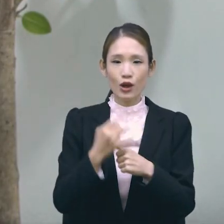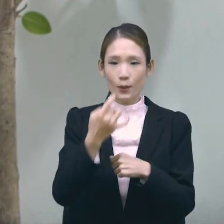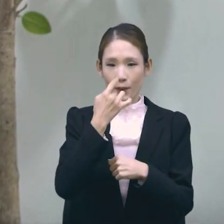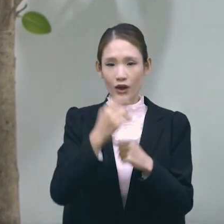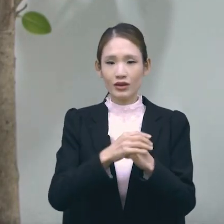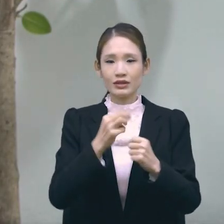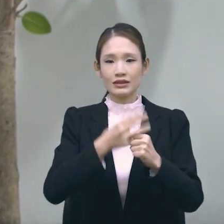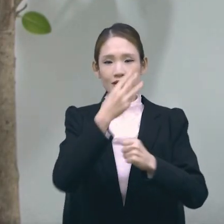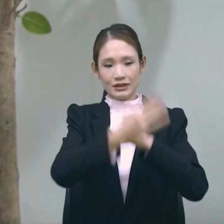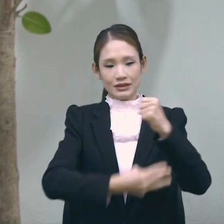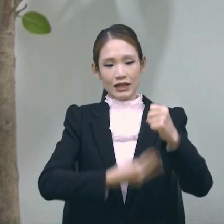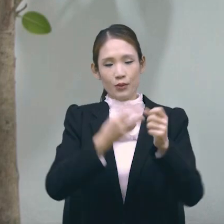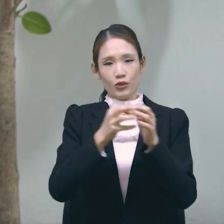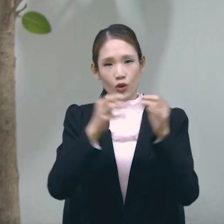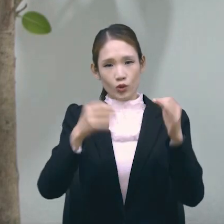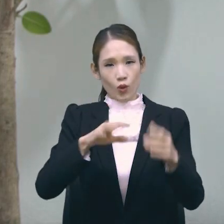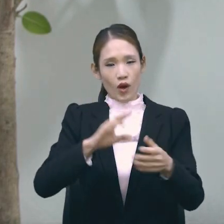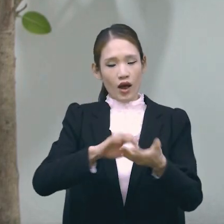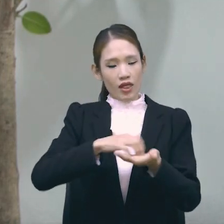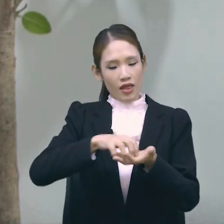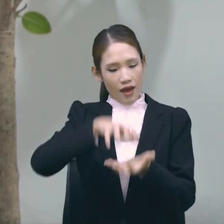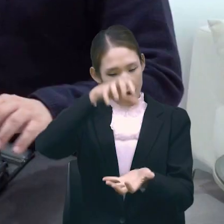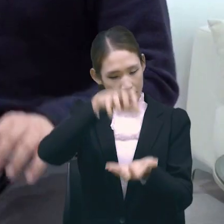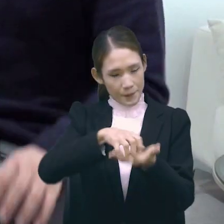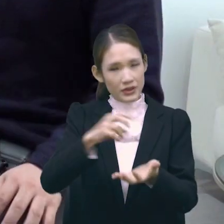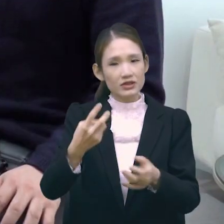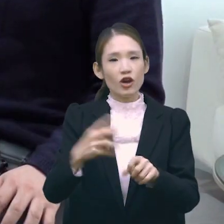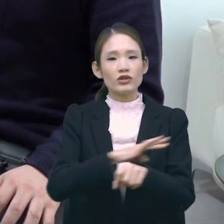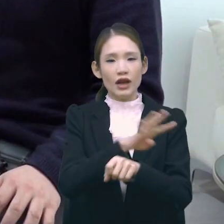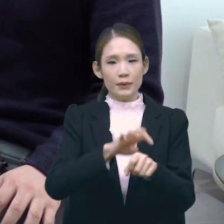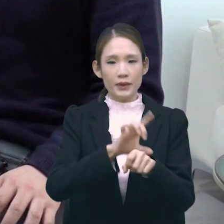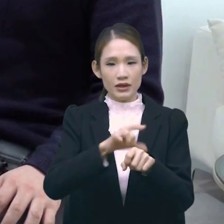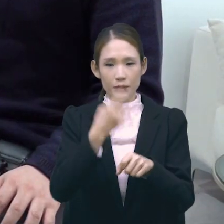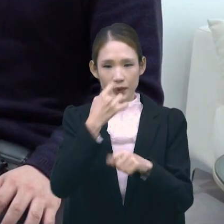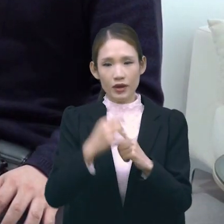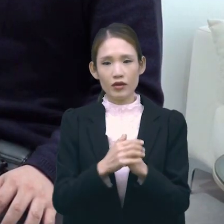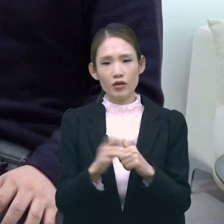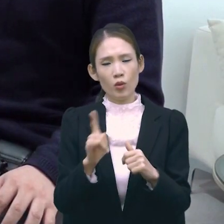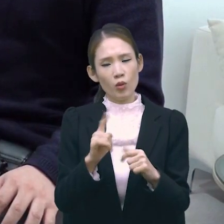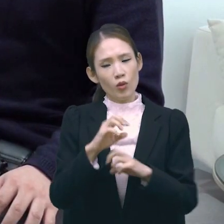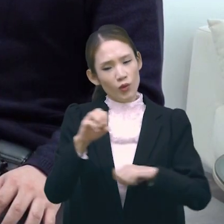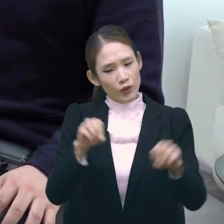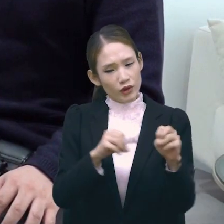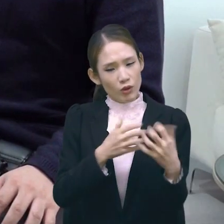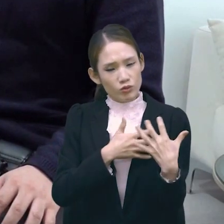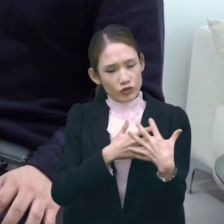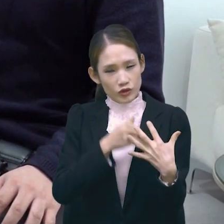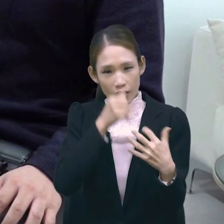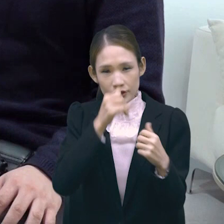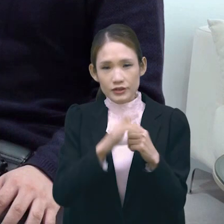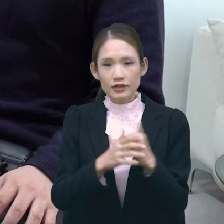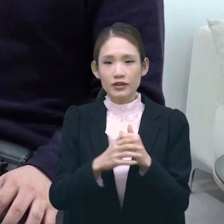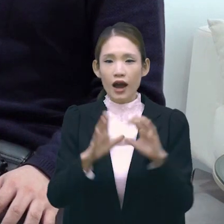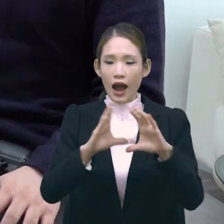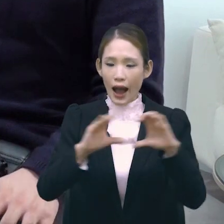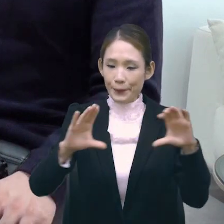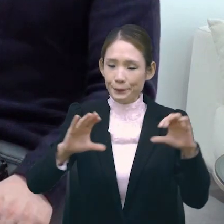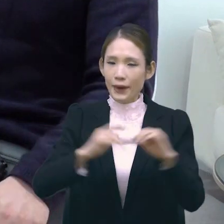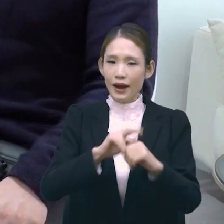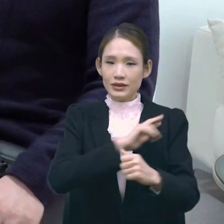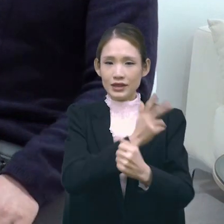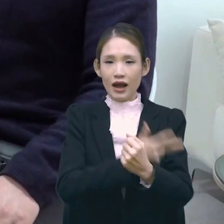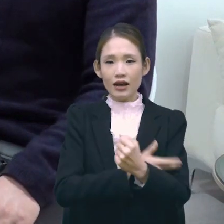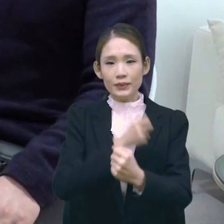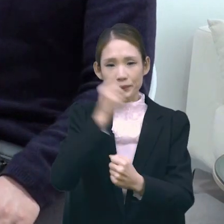정말로 저희가 3년 동안 한 2,400시간 정도 배웠거든요. 그러면은 오히려 조금 불안이나 이런 걸 느낄 수도 있을 것 같아요. 옛날에는 안마사